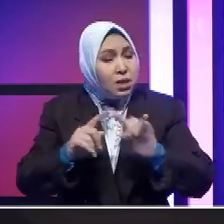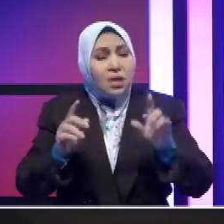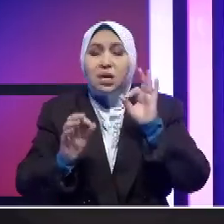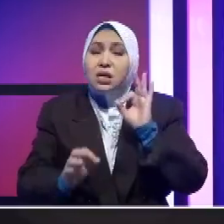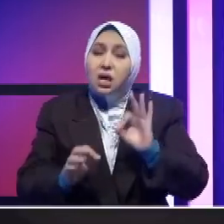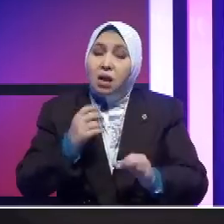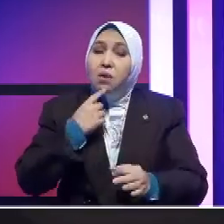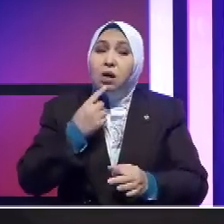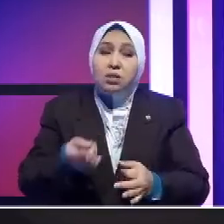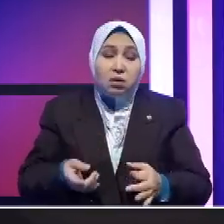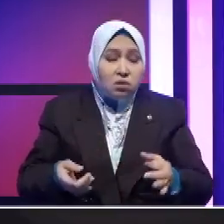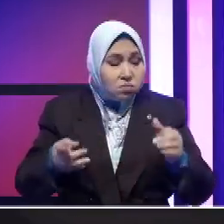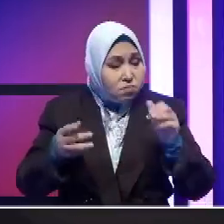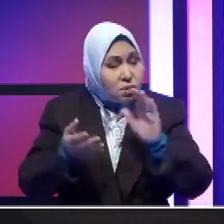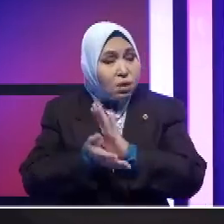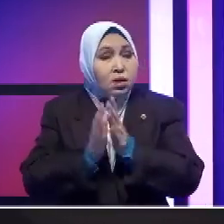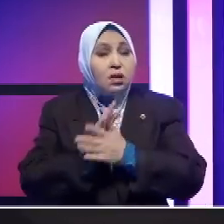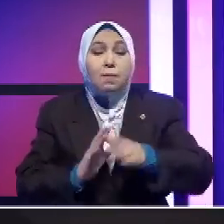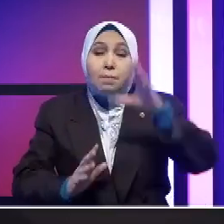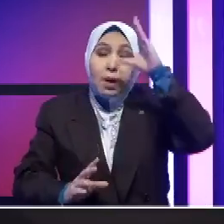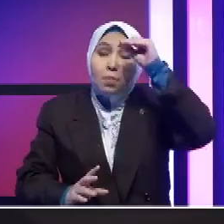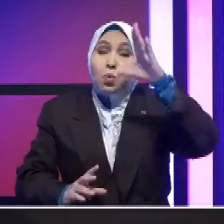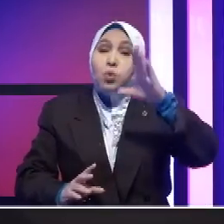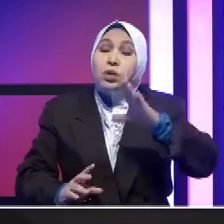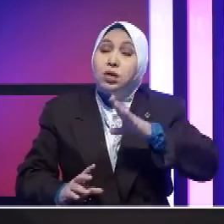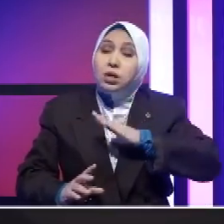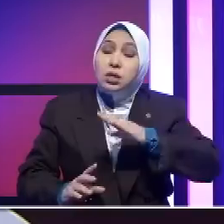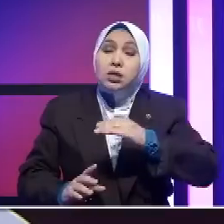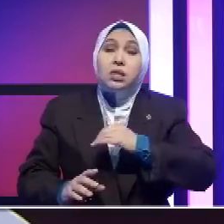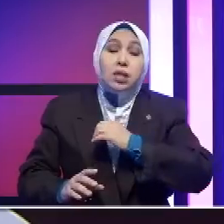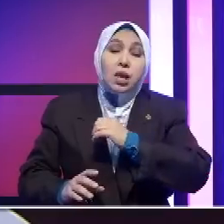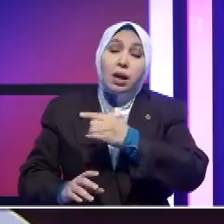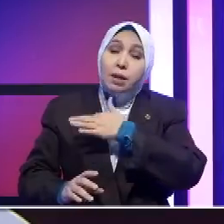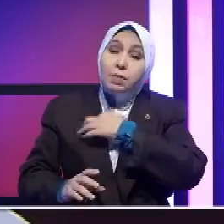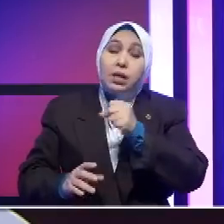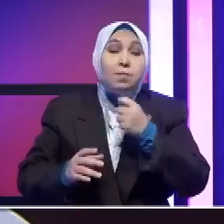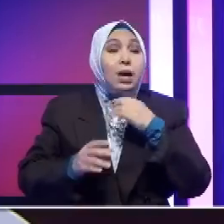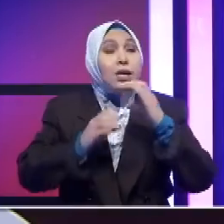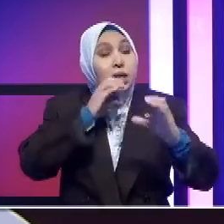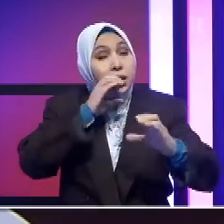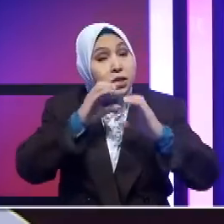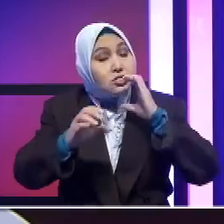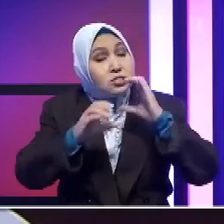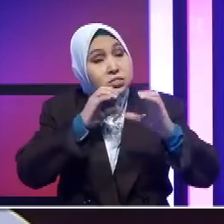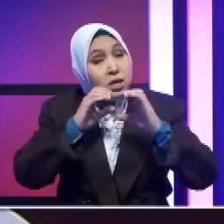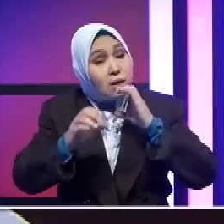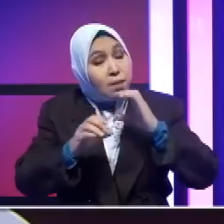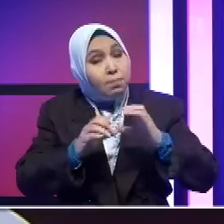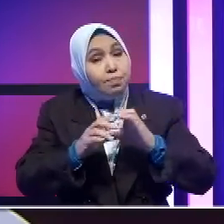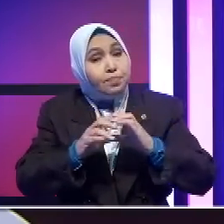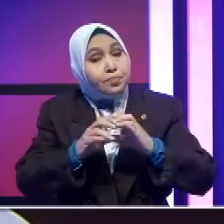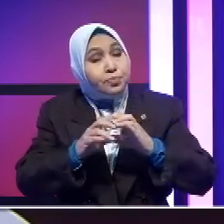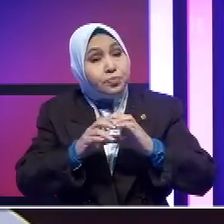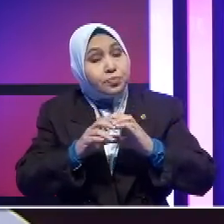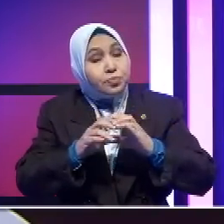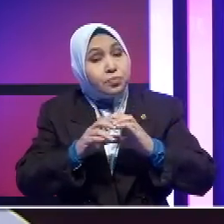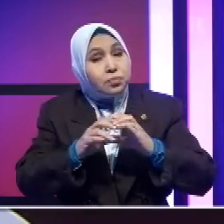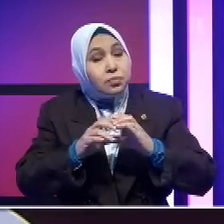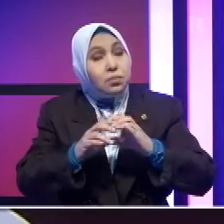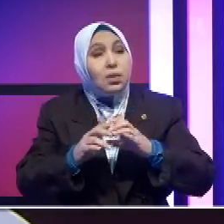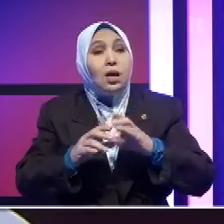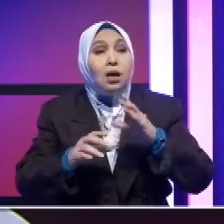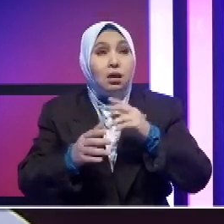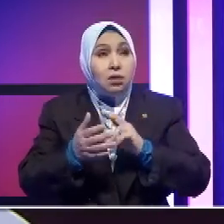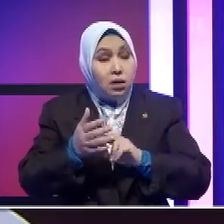katakan sebagaimana pemuda ini cakap, inni akhafu alaikum yaumat tanaja, ya, dan dalam